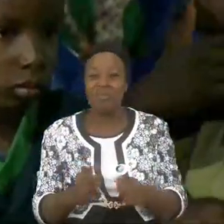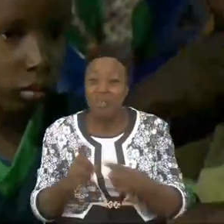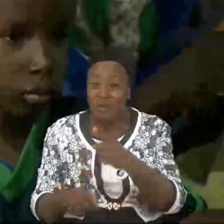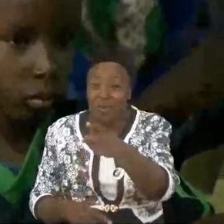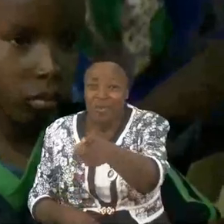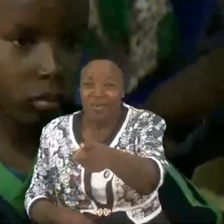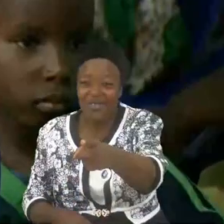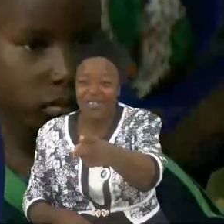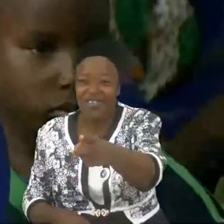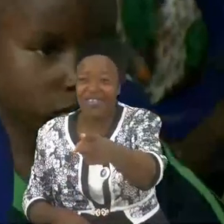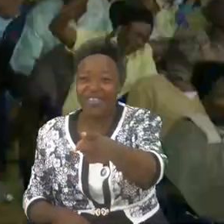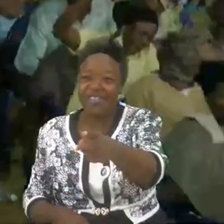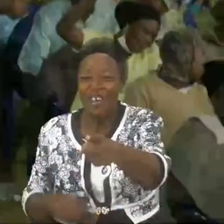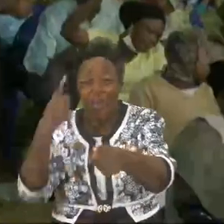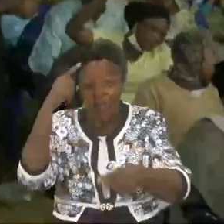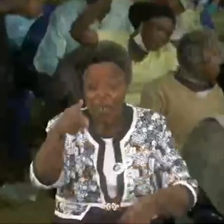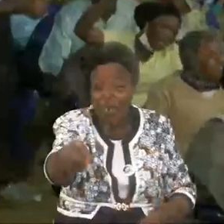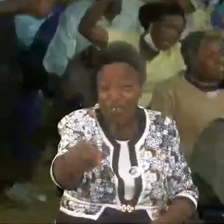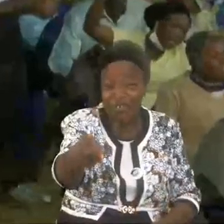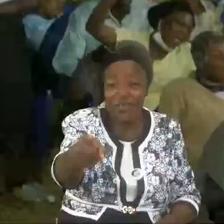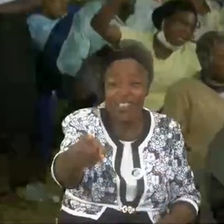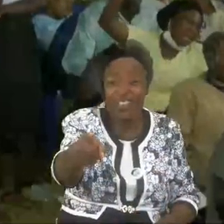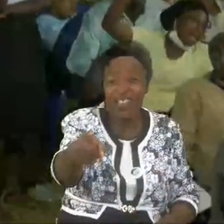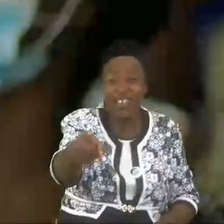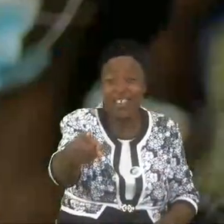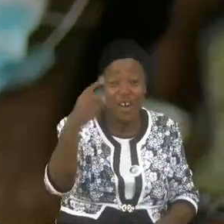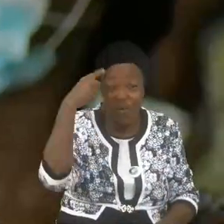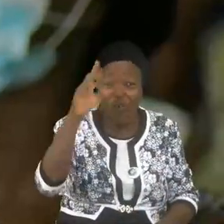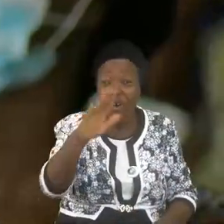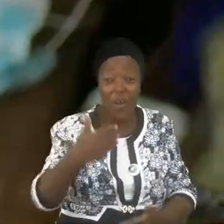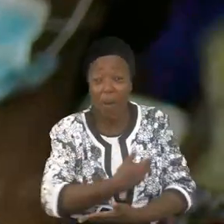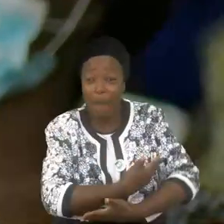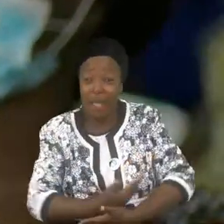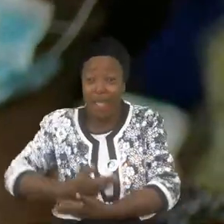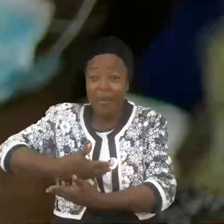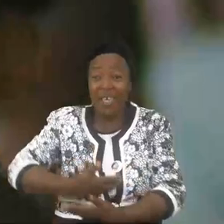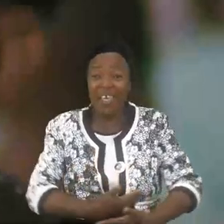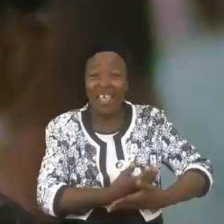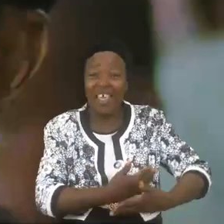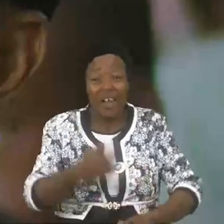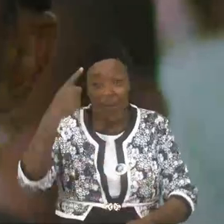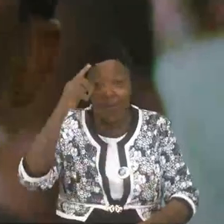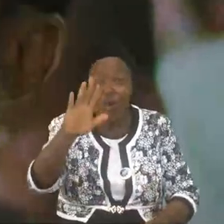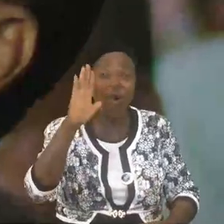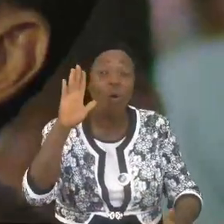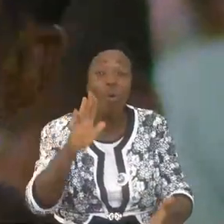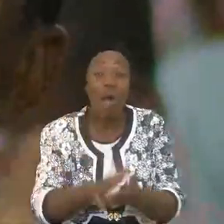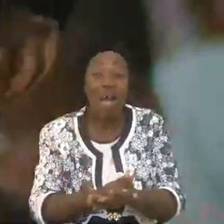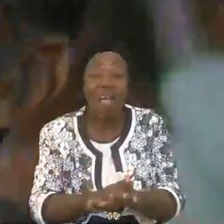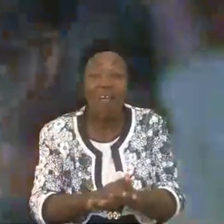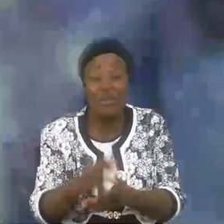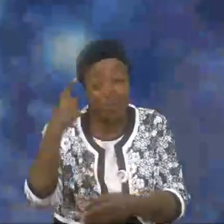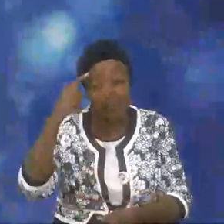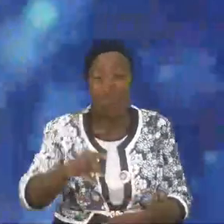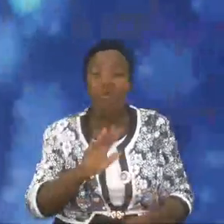toi, pour toi, pour ton bébé. Pour ton épouse,